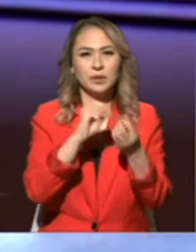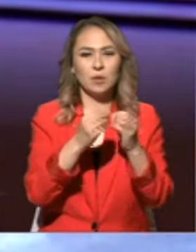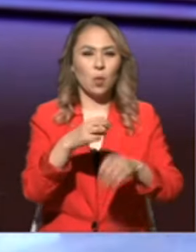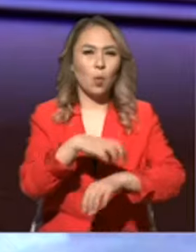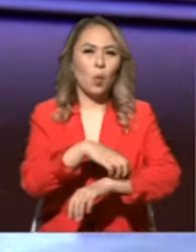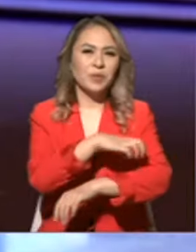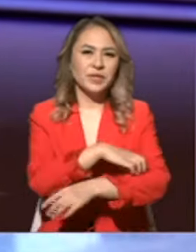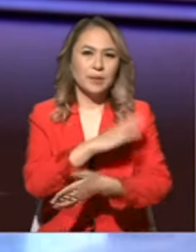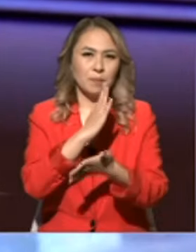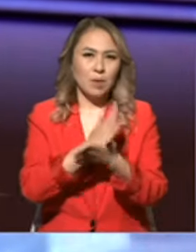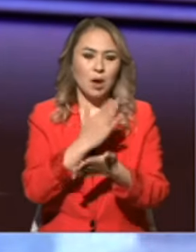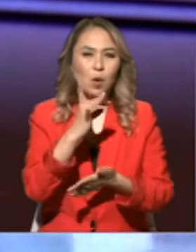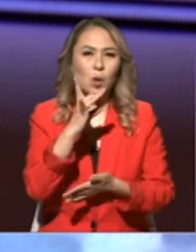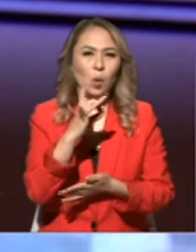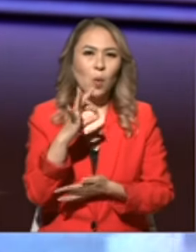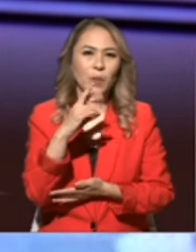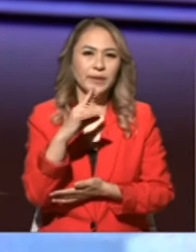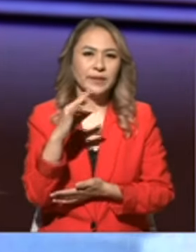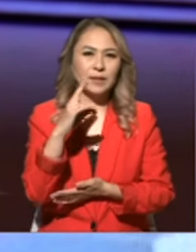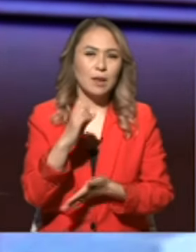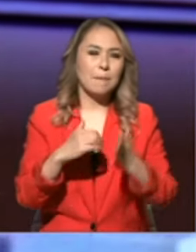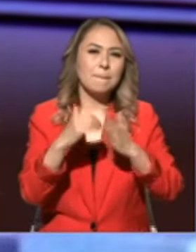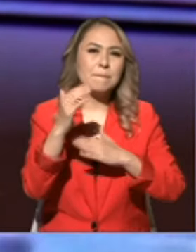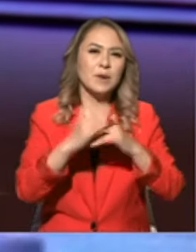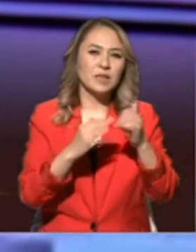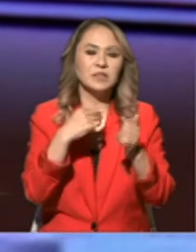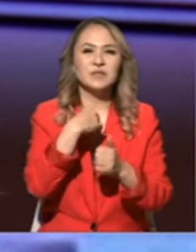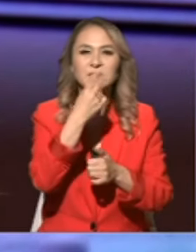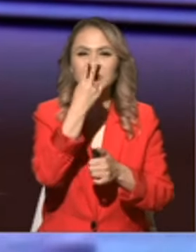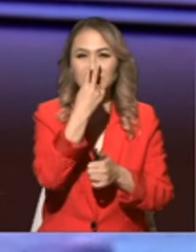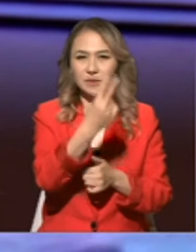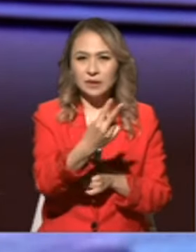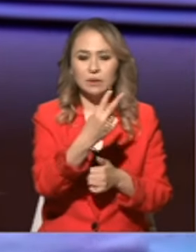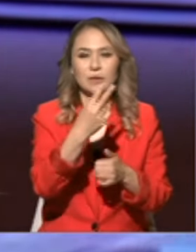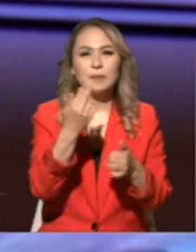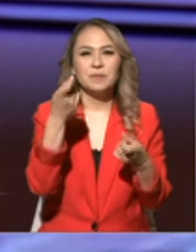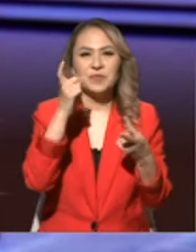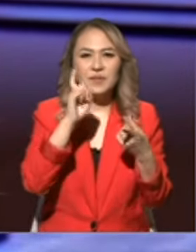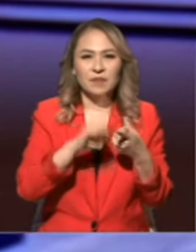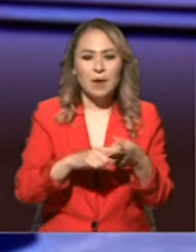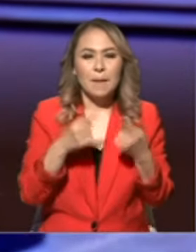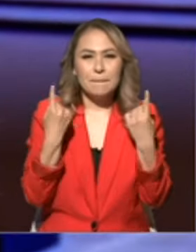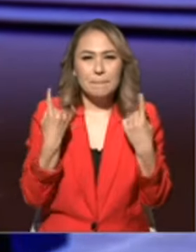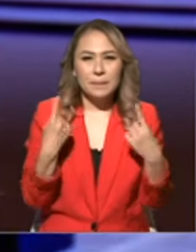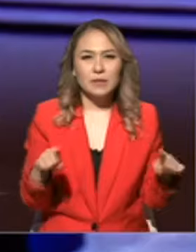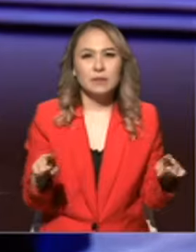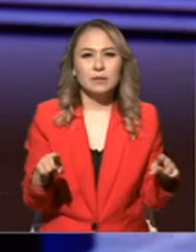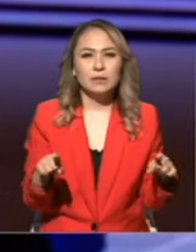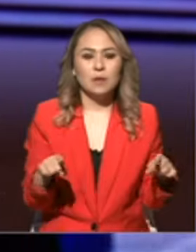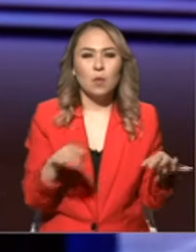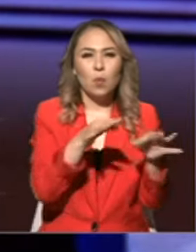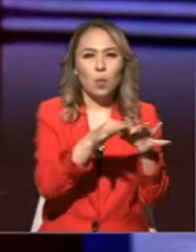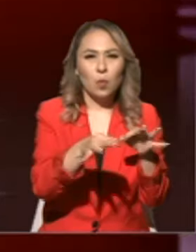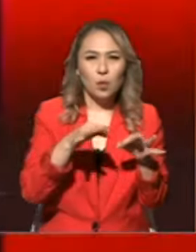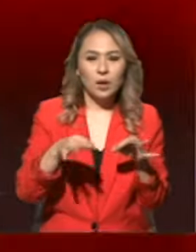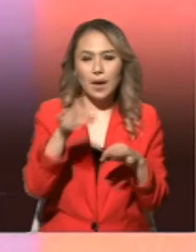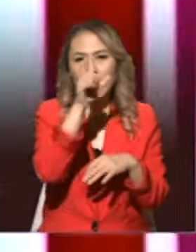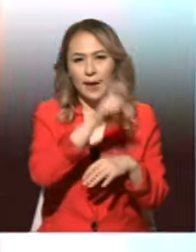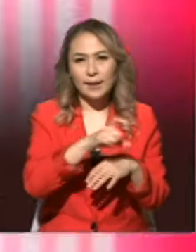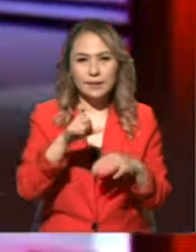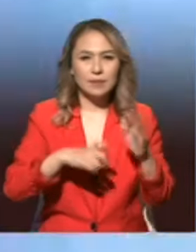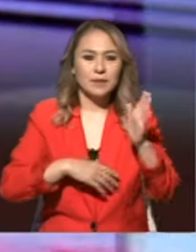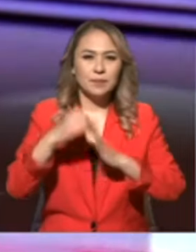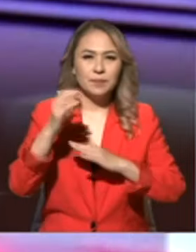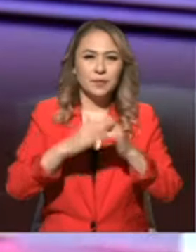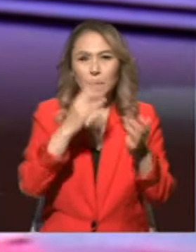комитет бар. Ол родинаның жаңағы тәжірибесін бәрін қарады. Соған байланысты басқа өңірлердің азаматтарын кеп